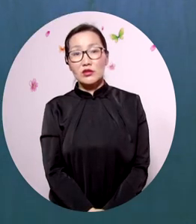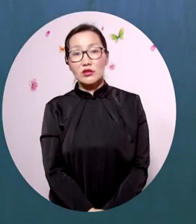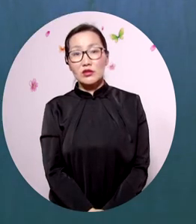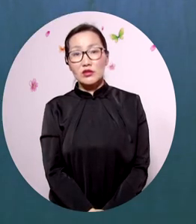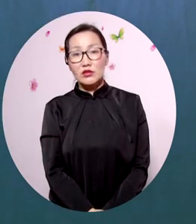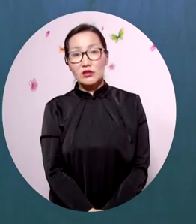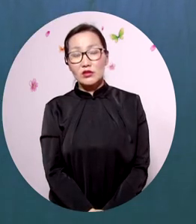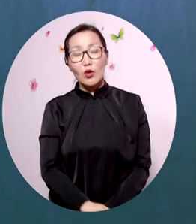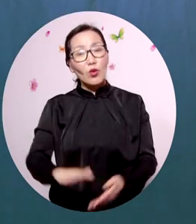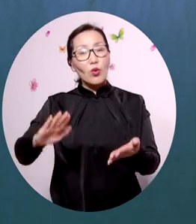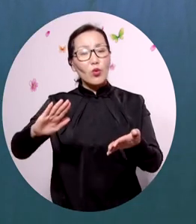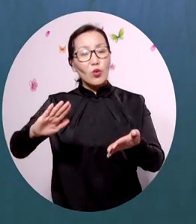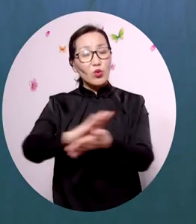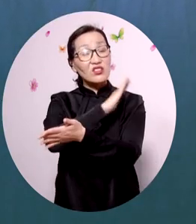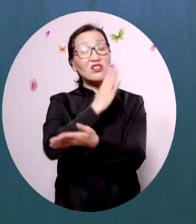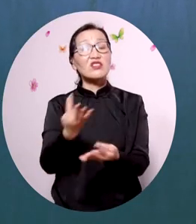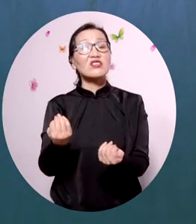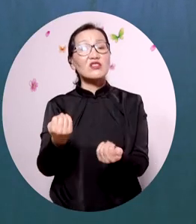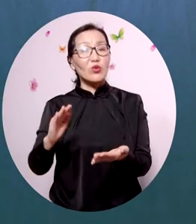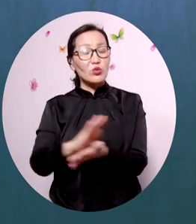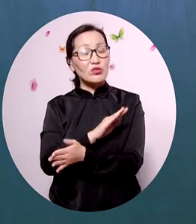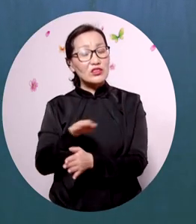Тэгвэл хурд нь хэд болов?